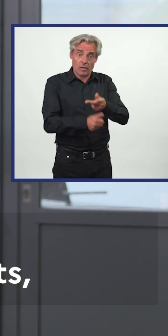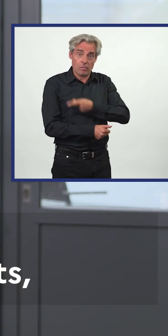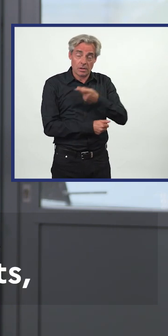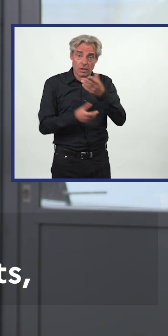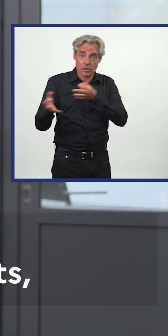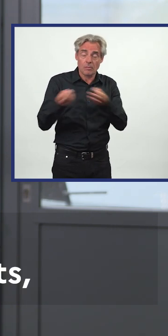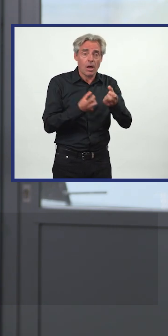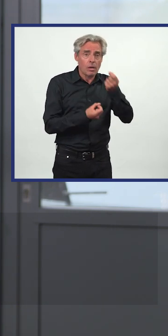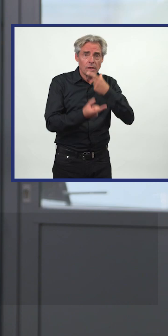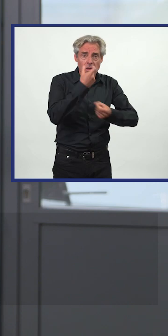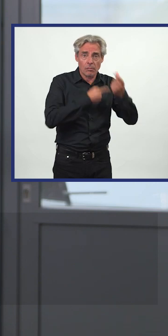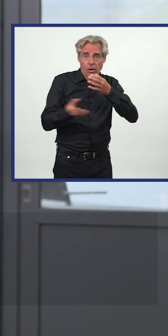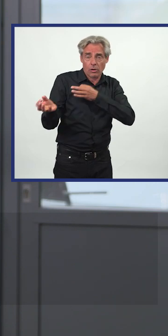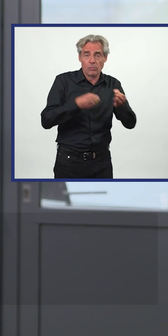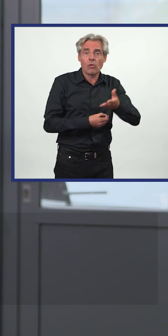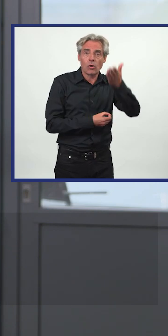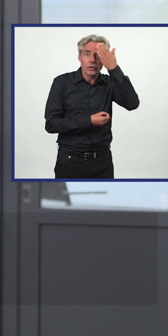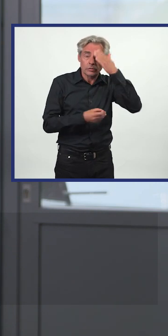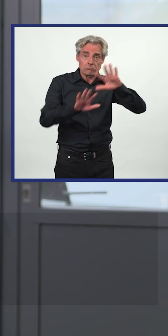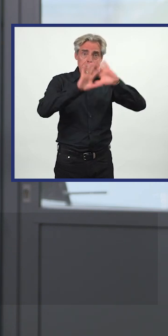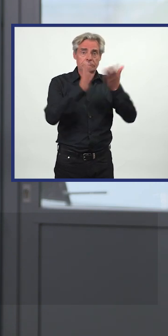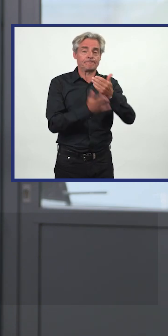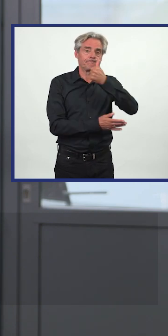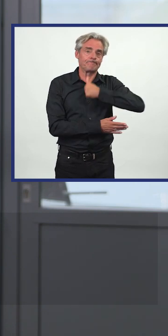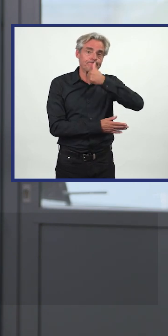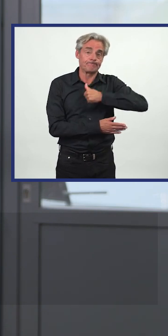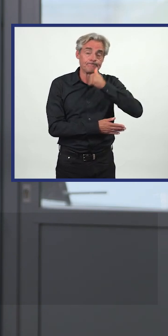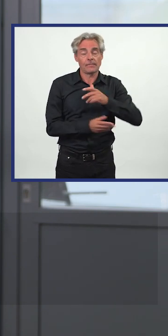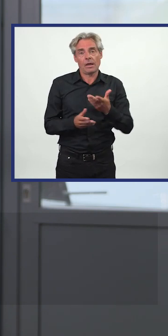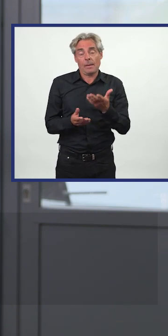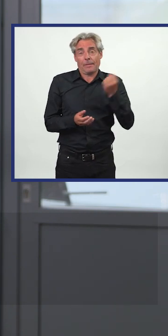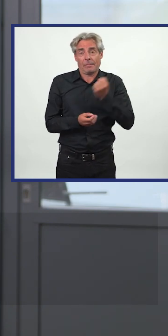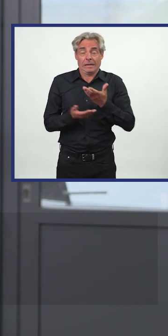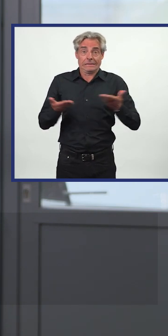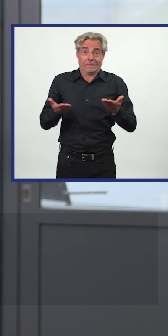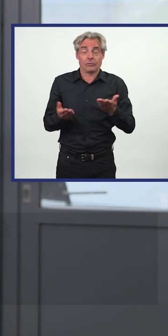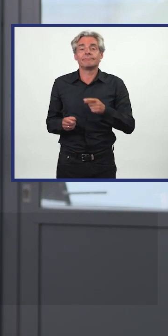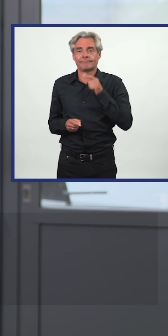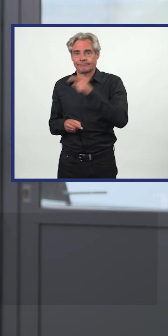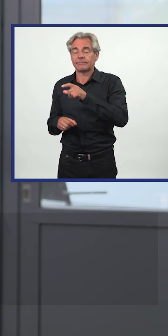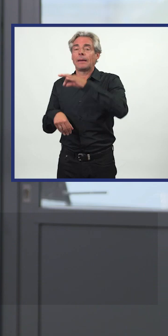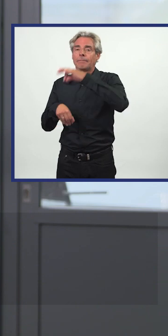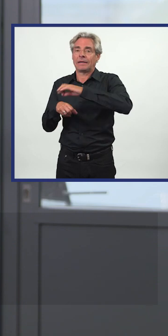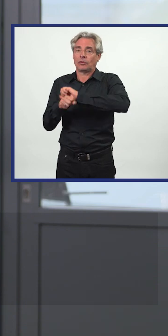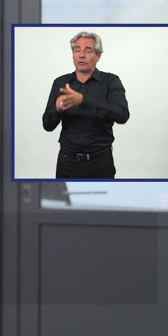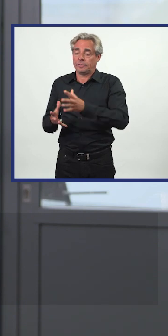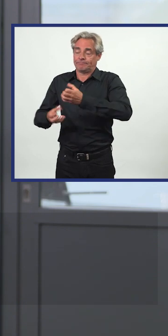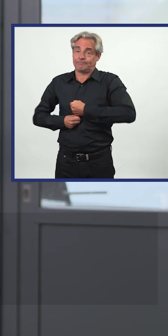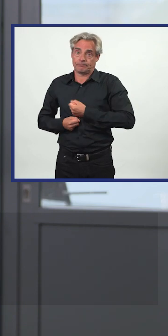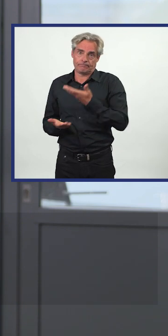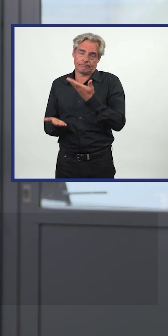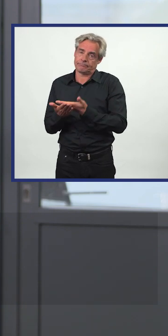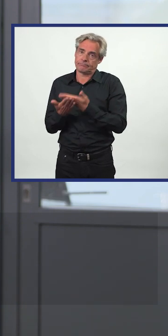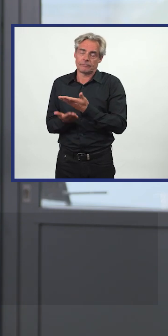médical, vous prenez des médicaments, donc vous savez ce que c'est que les contraintes. Donc la contrainte la pire pour vous serait de contracter le Covid. Vous savez que